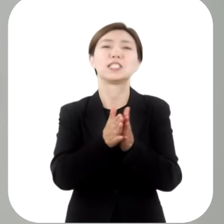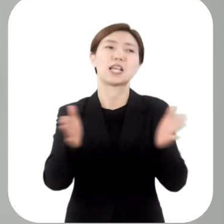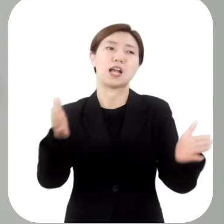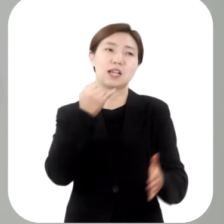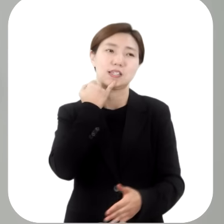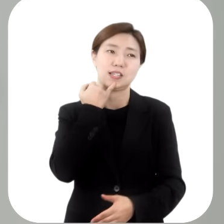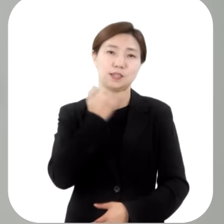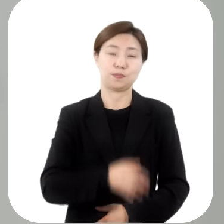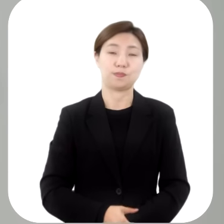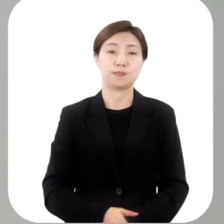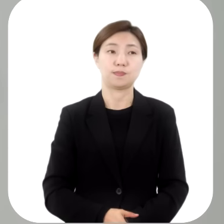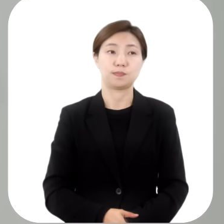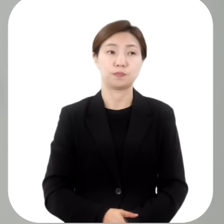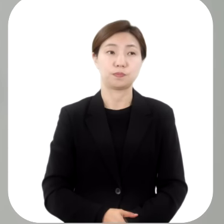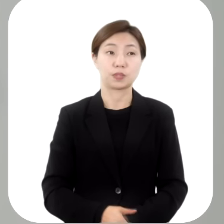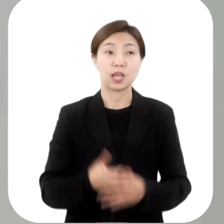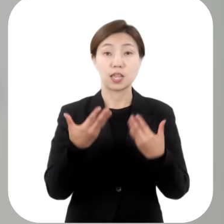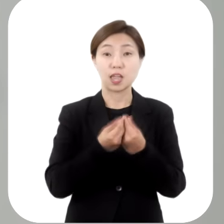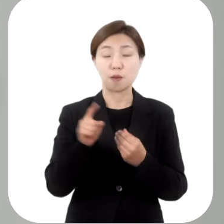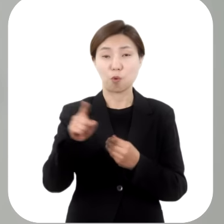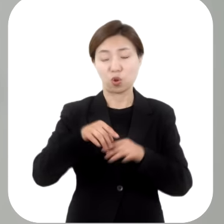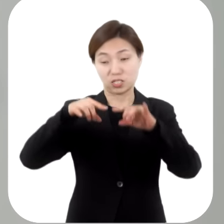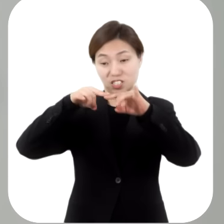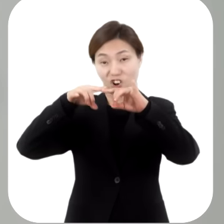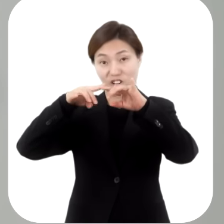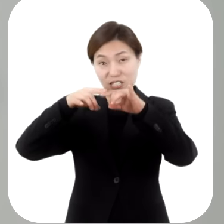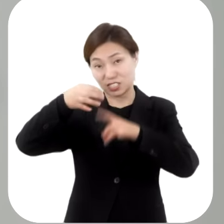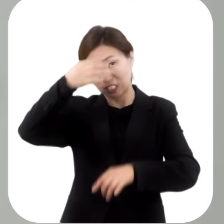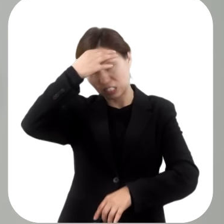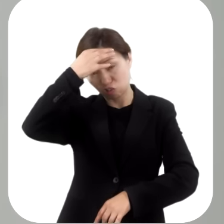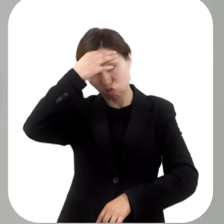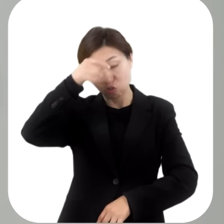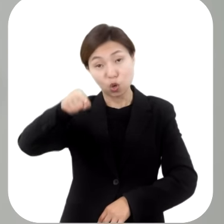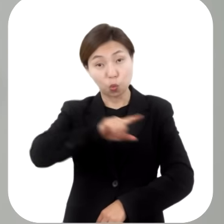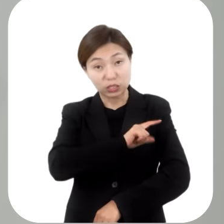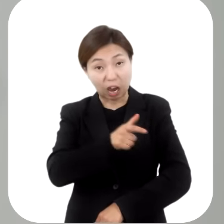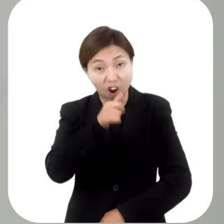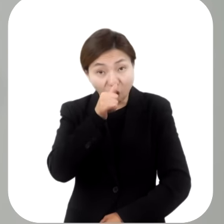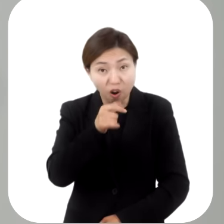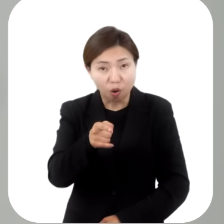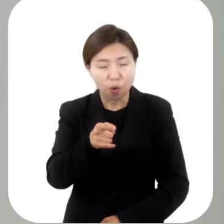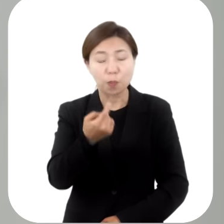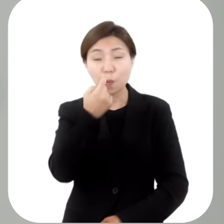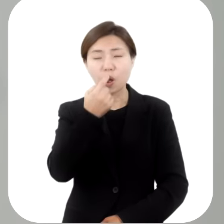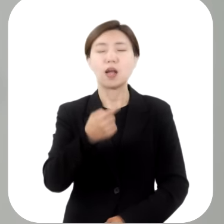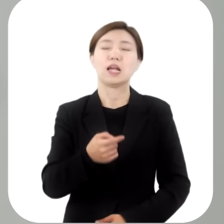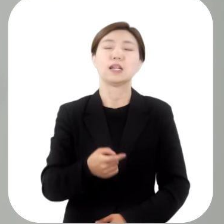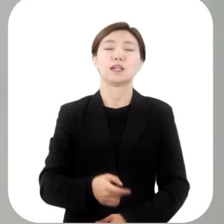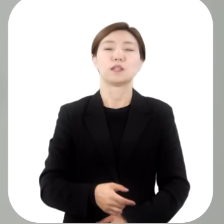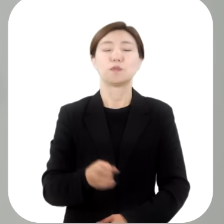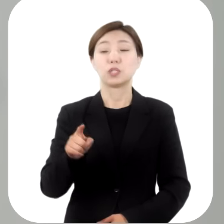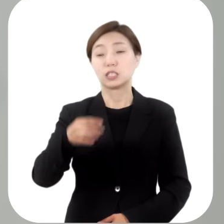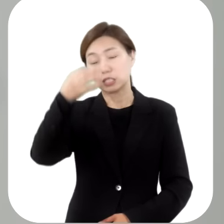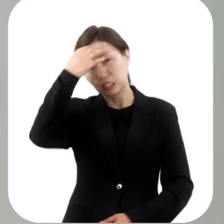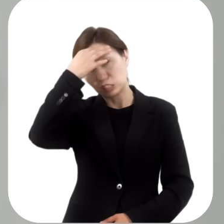게 좋다 이런 얘기예요. 그러면 이제 예를 들면 자기가 전기 기술을 배워가지고 뭘 하겠다 할